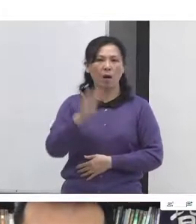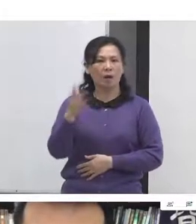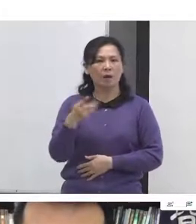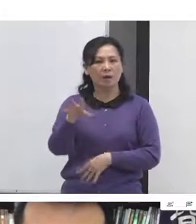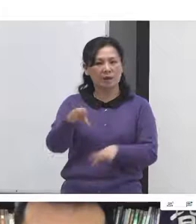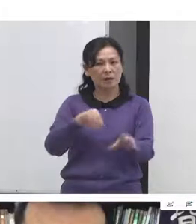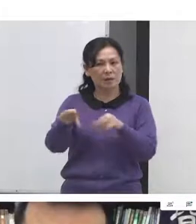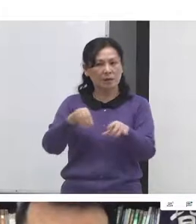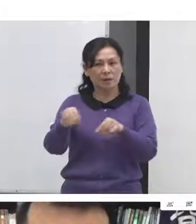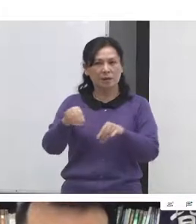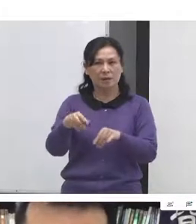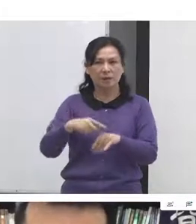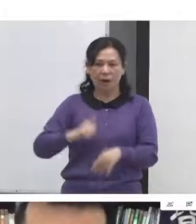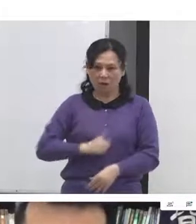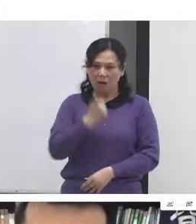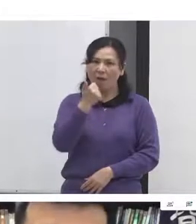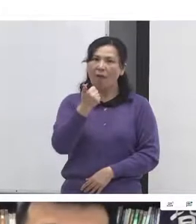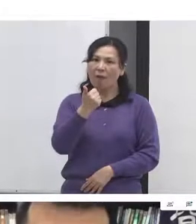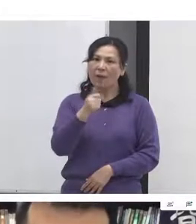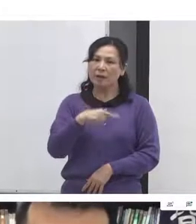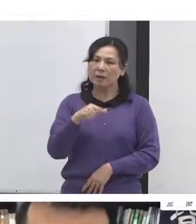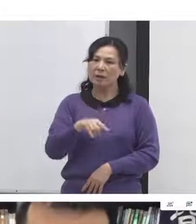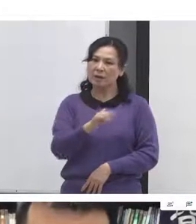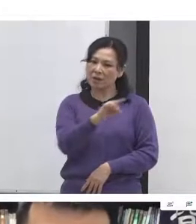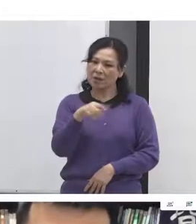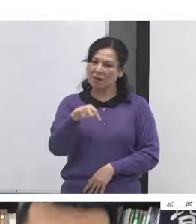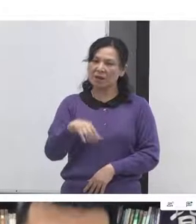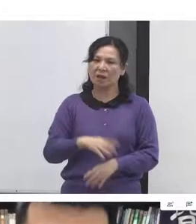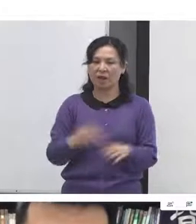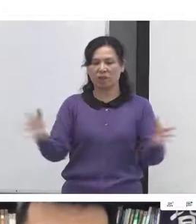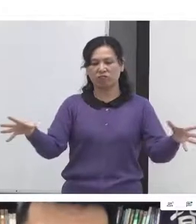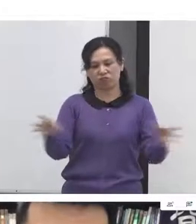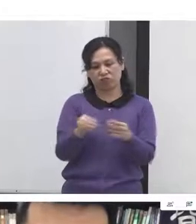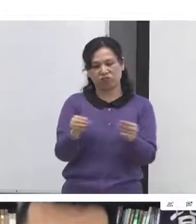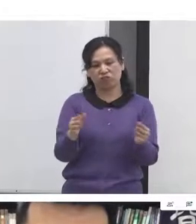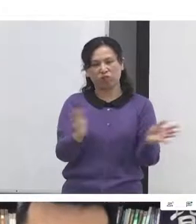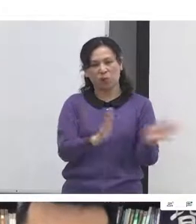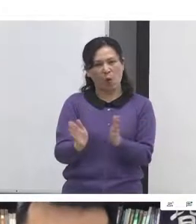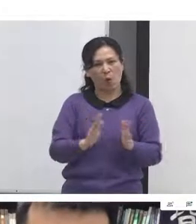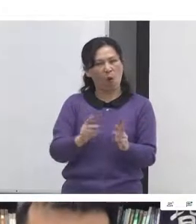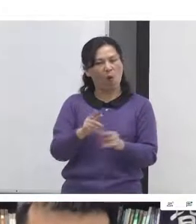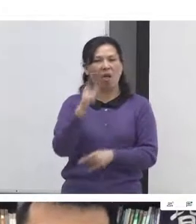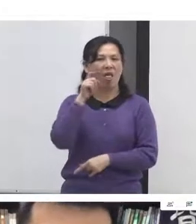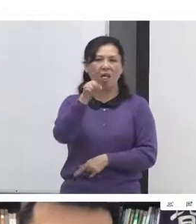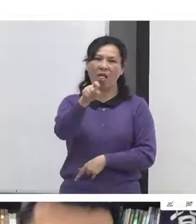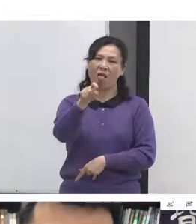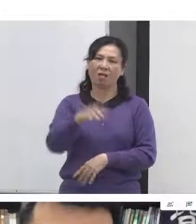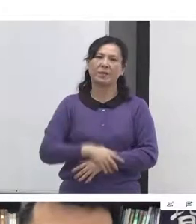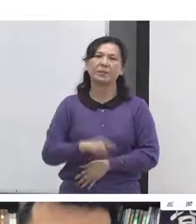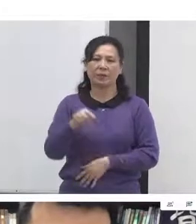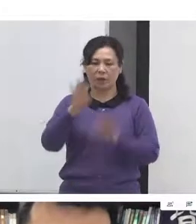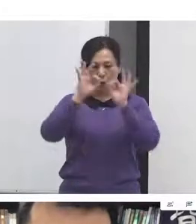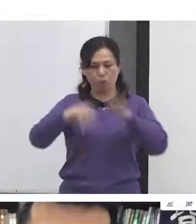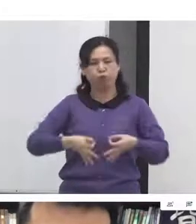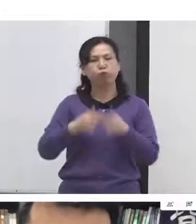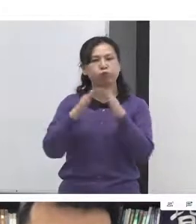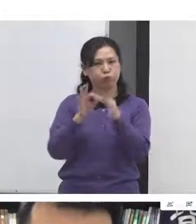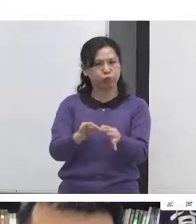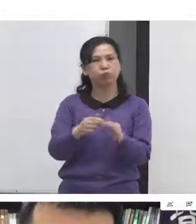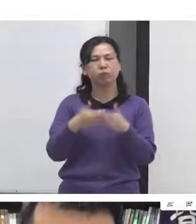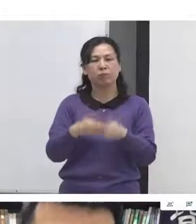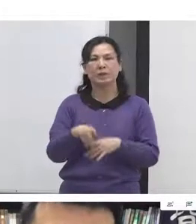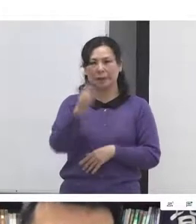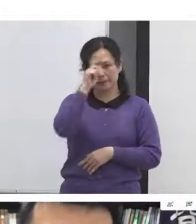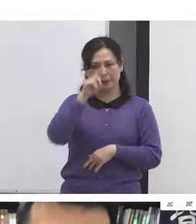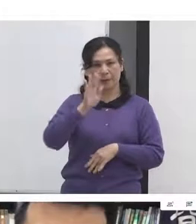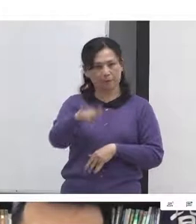料没有办法确实的去透过这样的方式做一个整合啊，这也是我们需要再持续检讨的部分。然后我希望未来能够做得